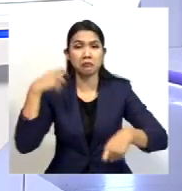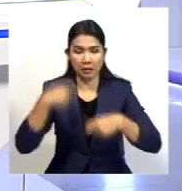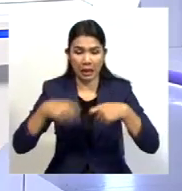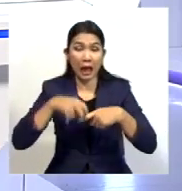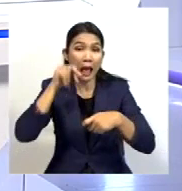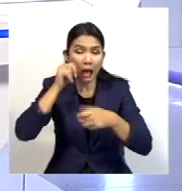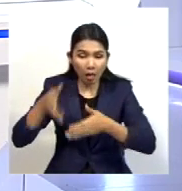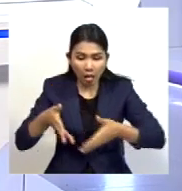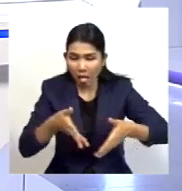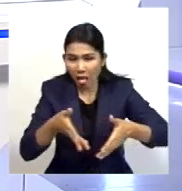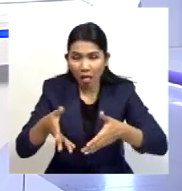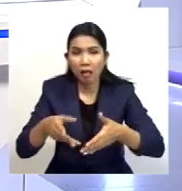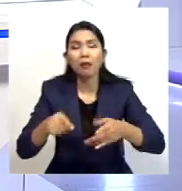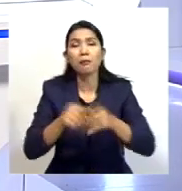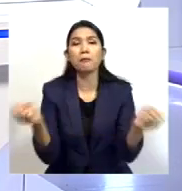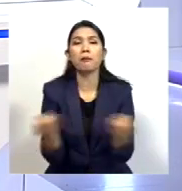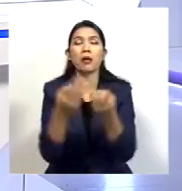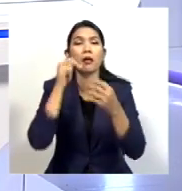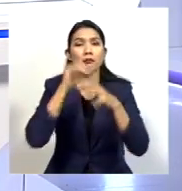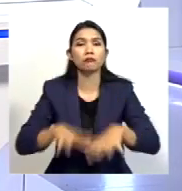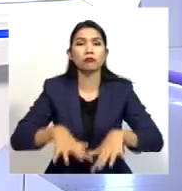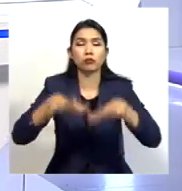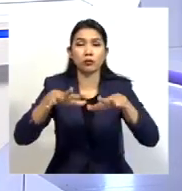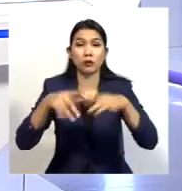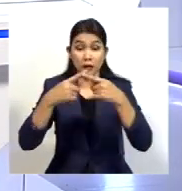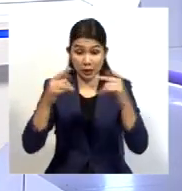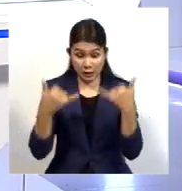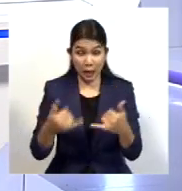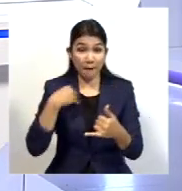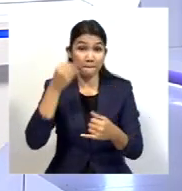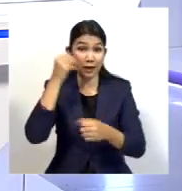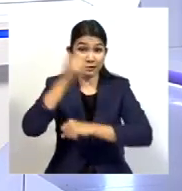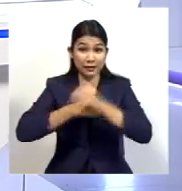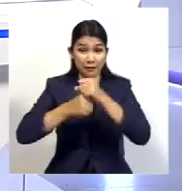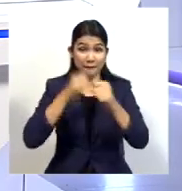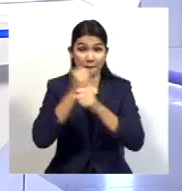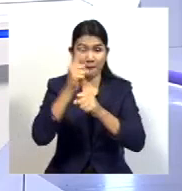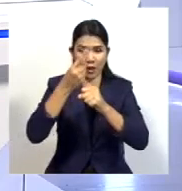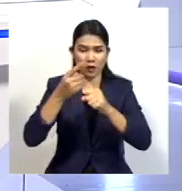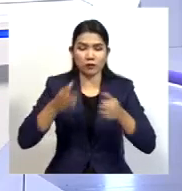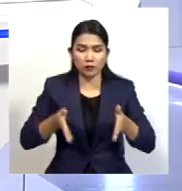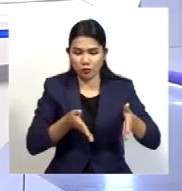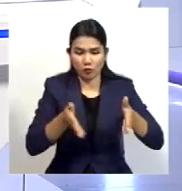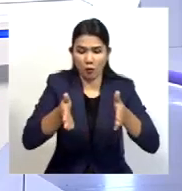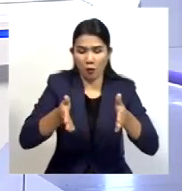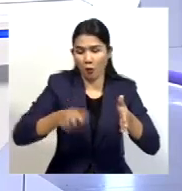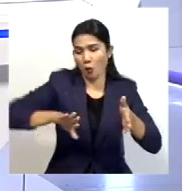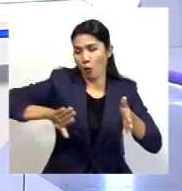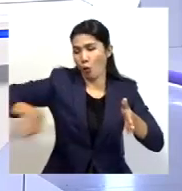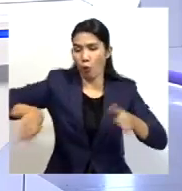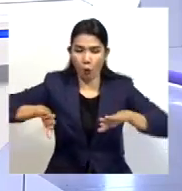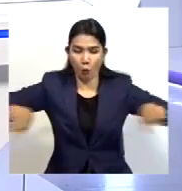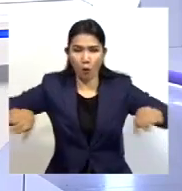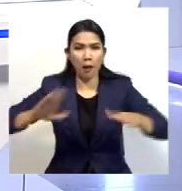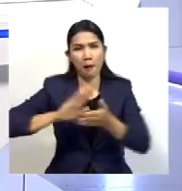ของน้ำทำให้เกิดปัญหาน้ำท่วม ถูกต้อง ทีนี้บ้านใหม่ที่สร้างเนี่ยก็จะอยู่ข้างใน ค ่ ะ แล้วก็จะมีความ เ ป็นระเบียบด้วย